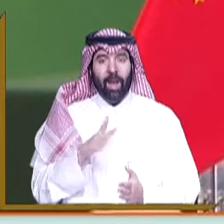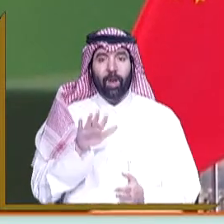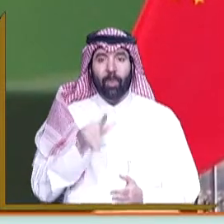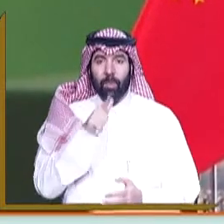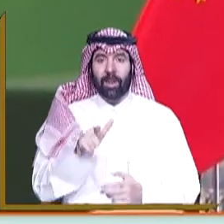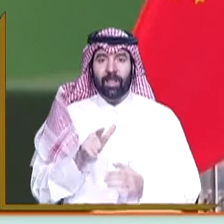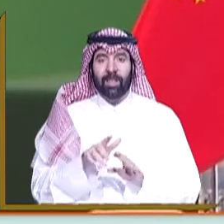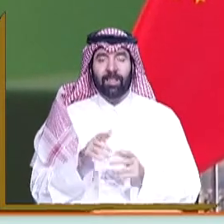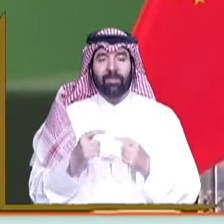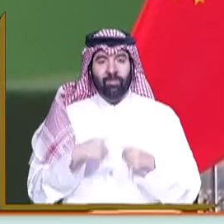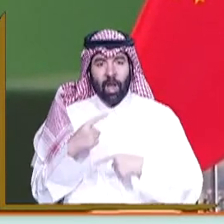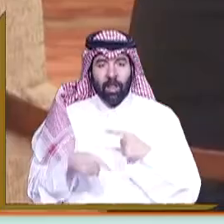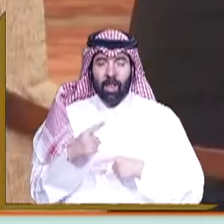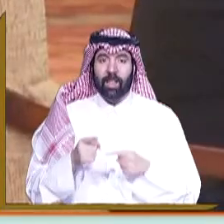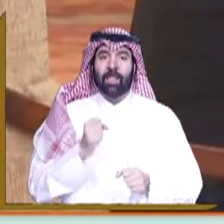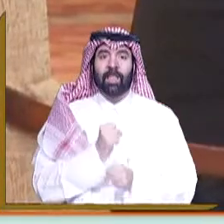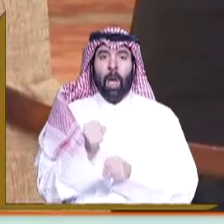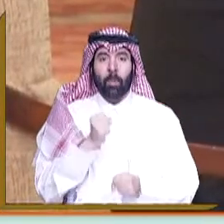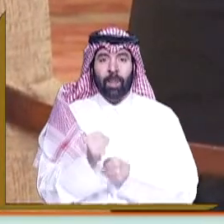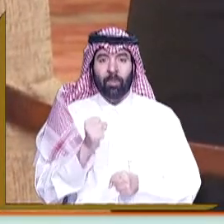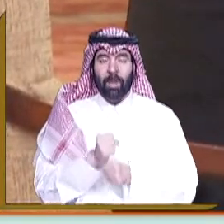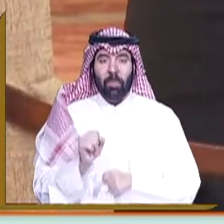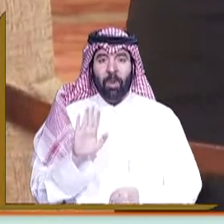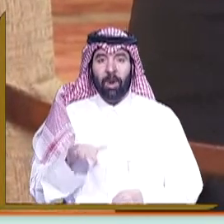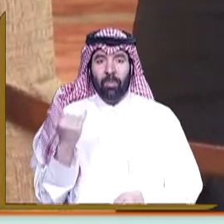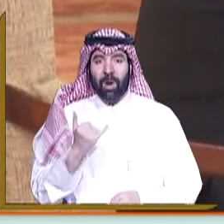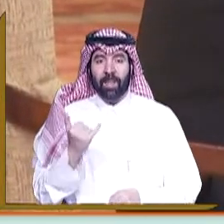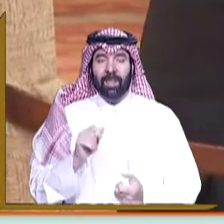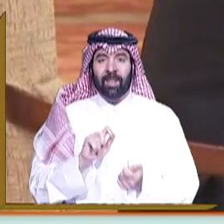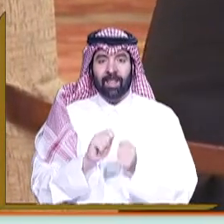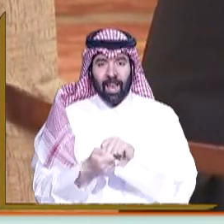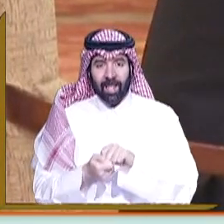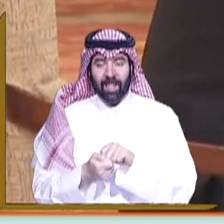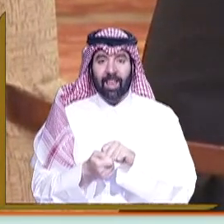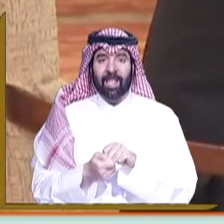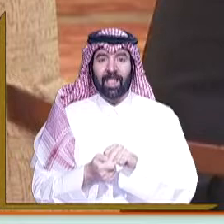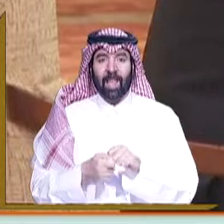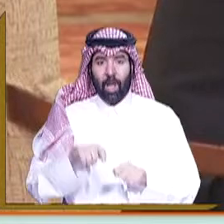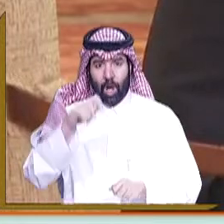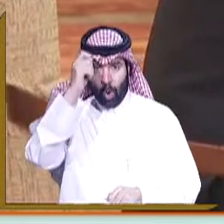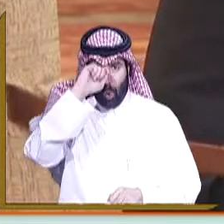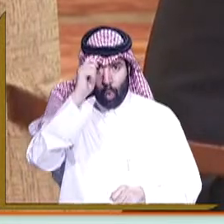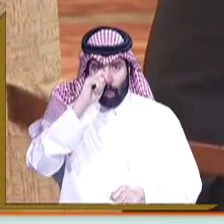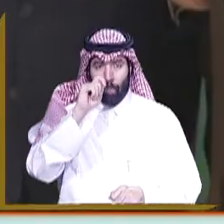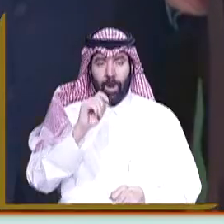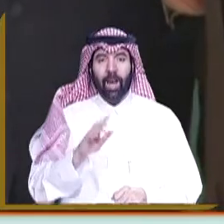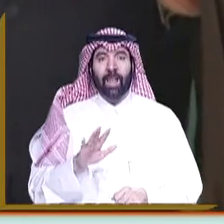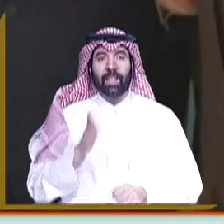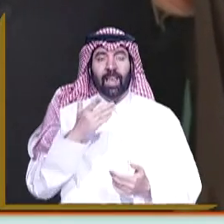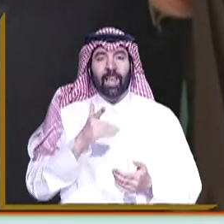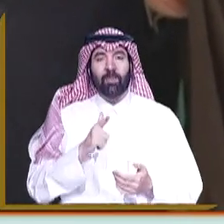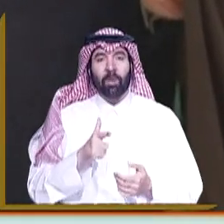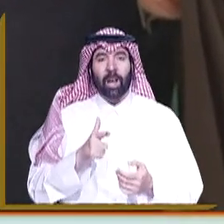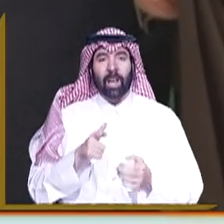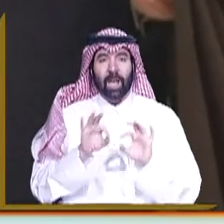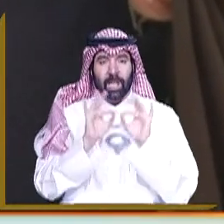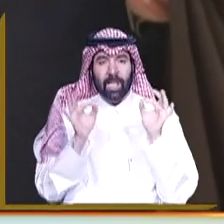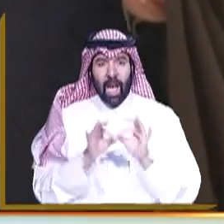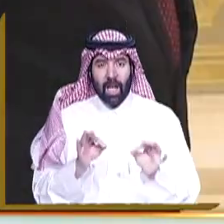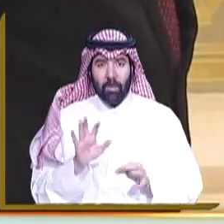الحراك هذا أيضا أثمر عن تغير في مواقف الاتحاد الأوروبي نسبيا. يعني كان هناك